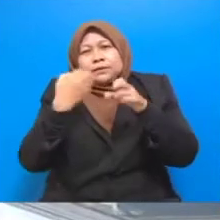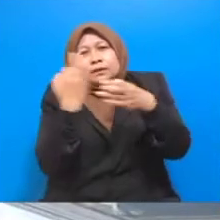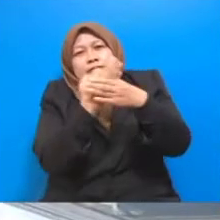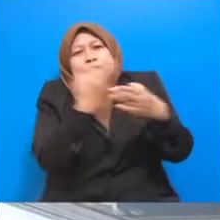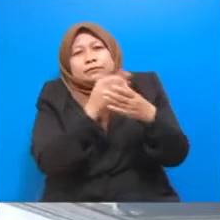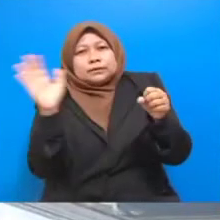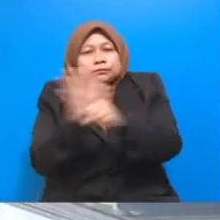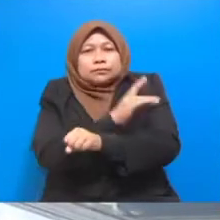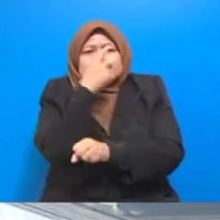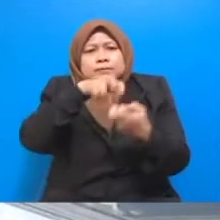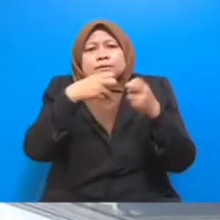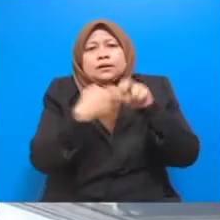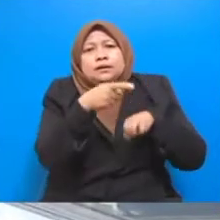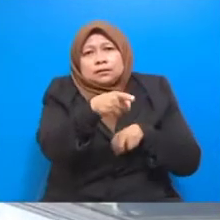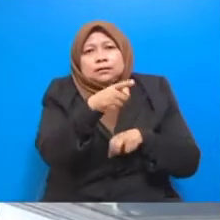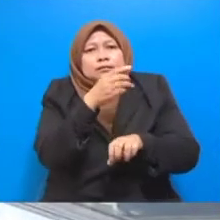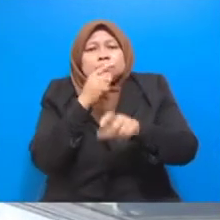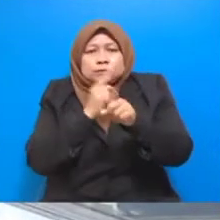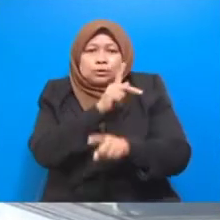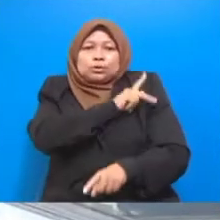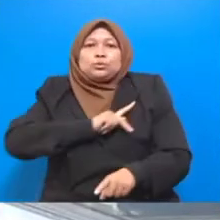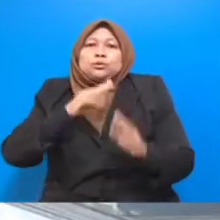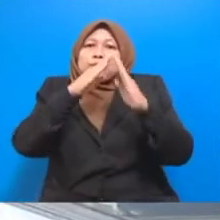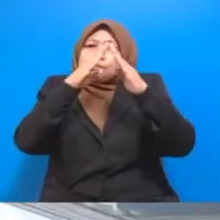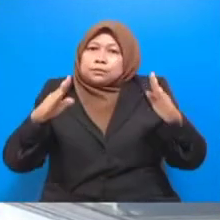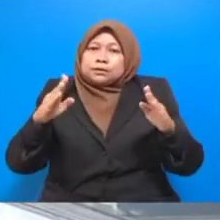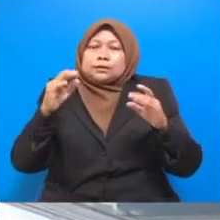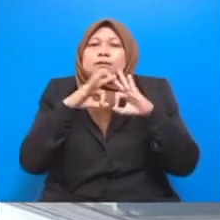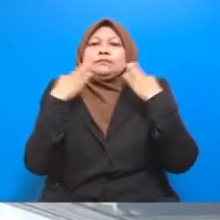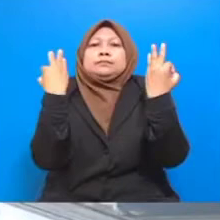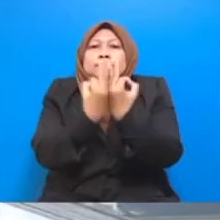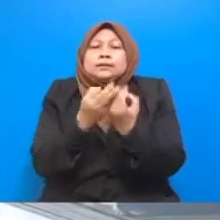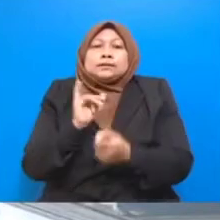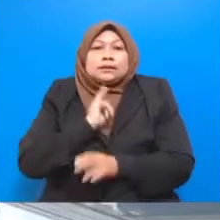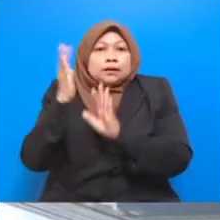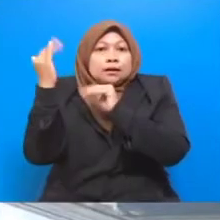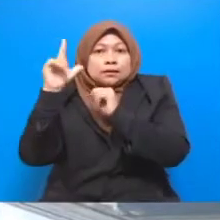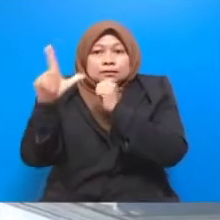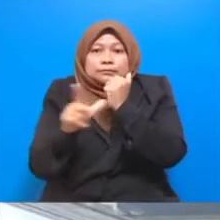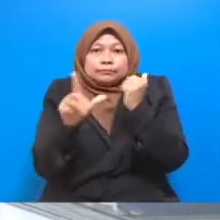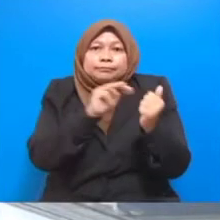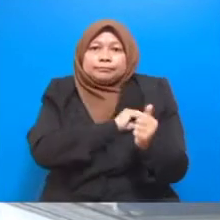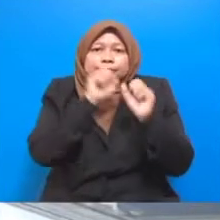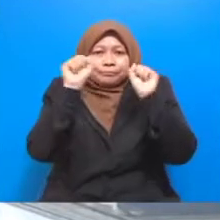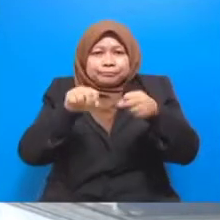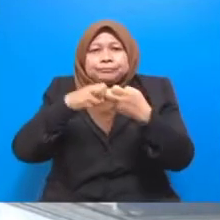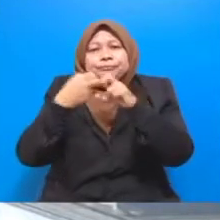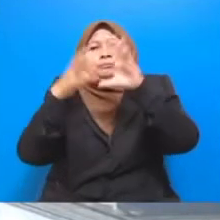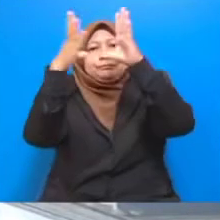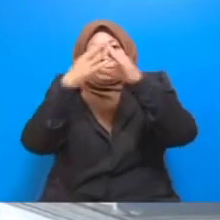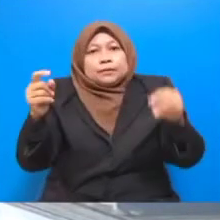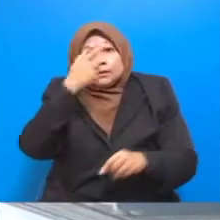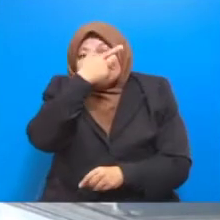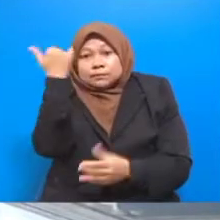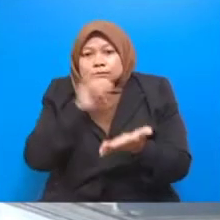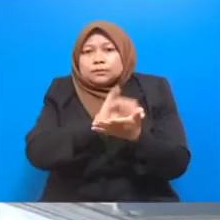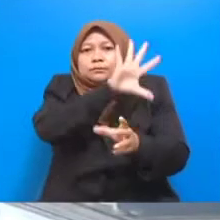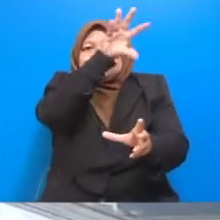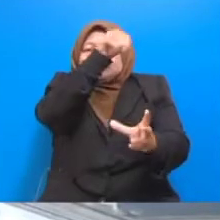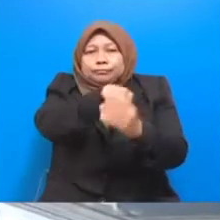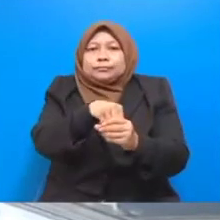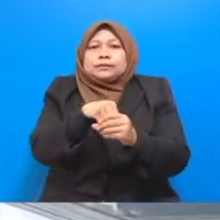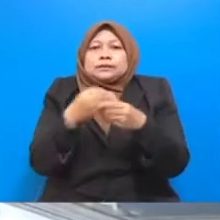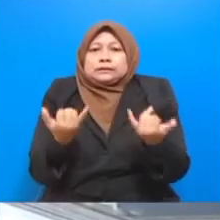masalah sedangkan mereka juga adalah keturunan di dalam keluarga mereka saya harap lima menteri dapat sesuai isu ini karena ia melibatkan